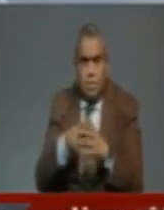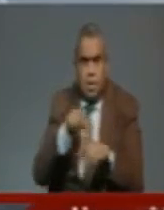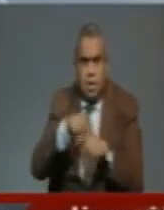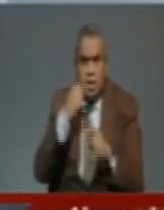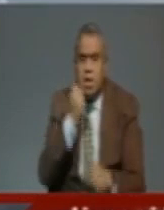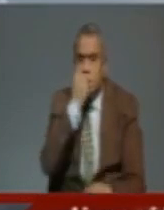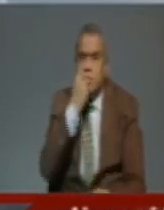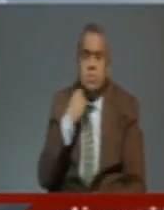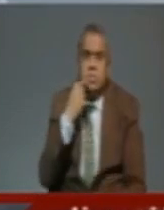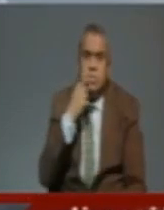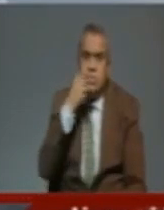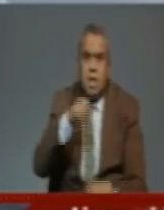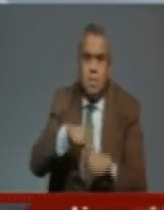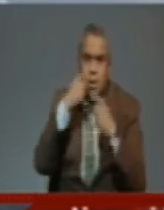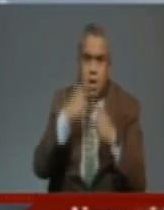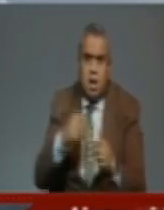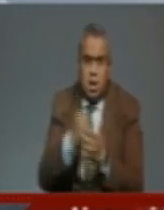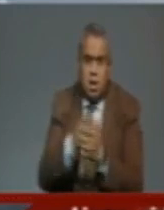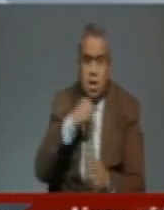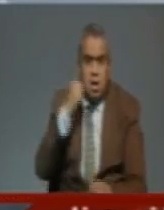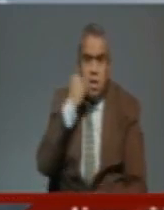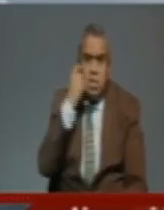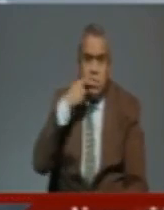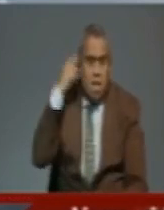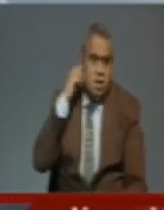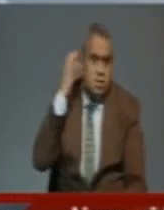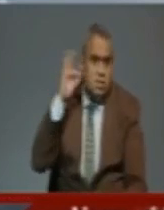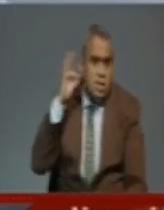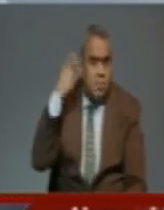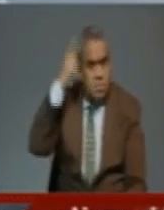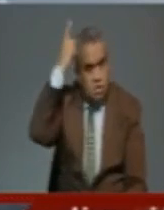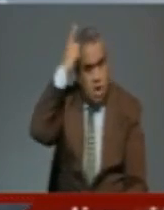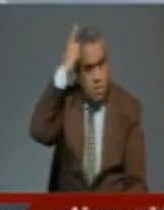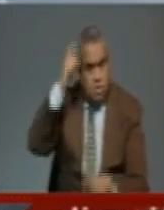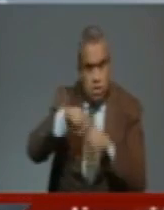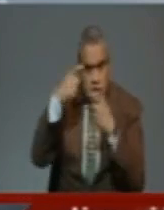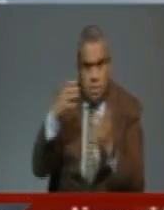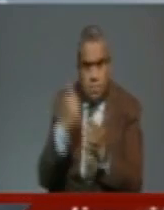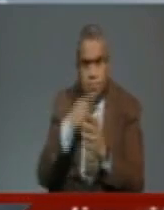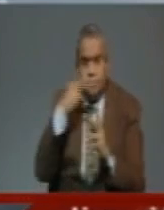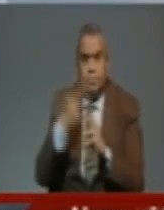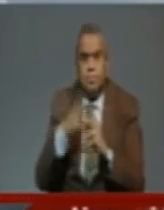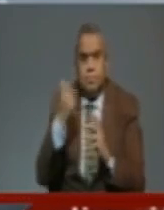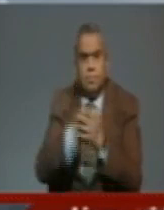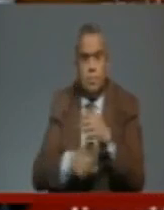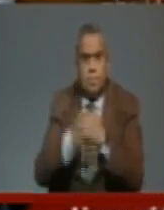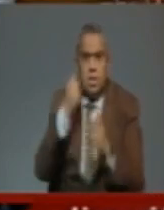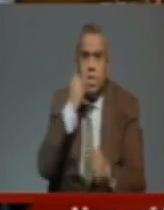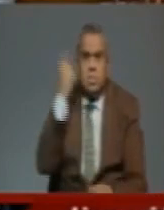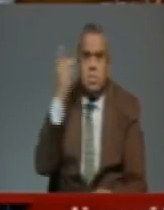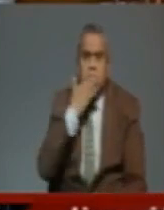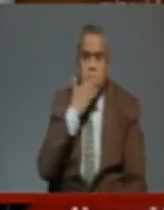طابه ونويبع ودهب وشرم الشيخ. نويبع هو المينا الرئيسي للركاب والبضائع ولكن طابه ركاب